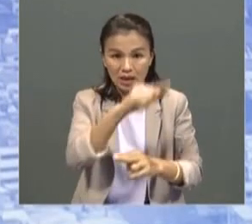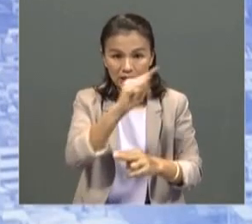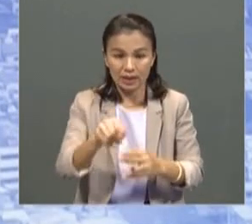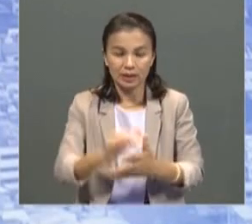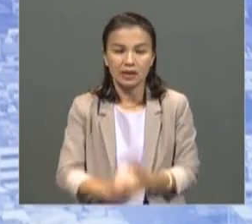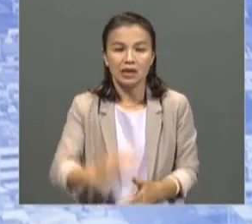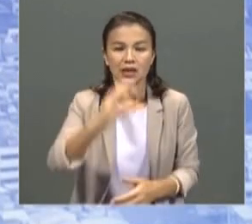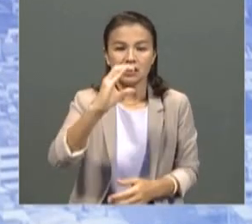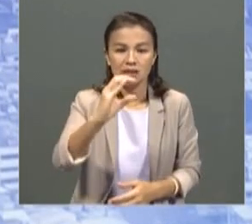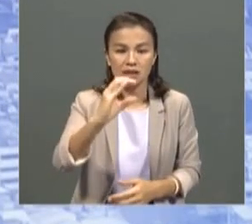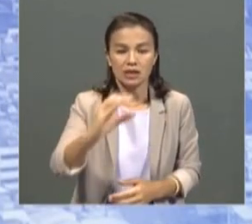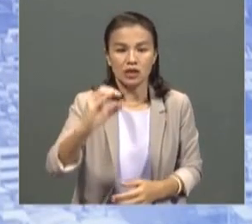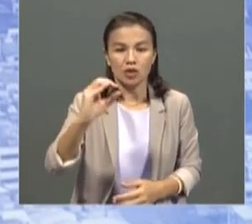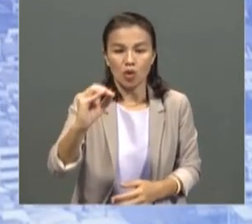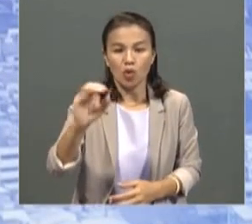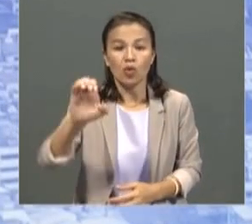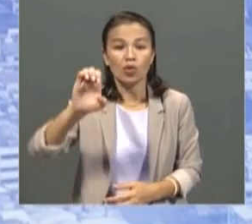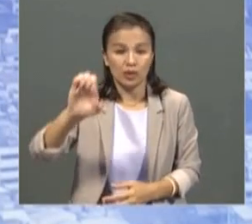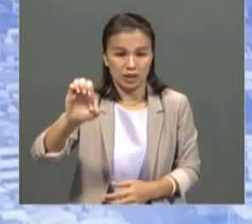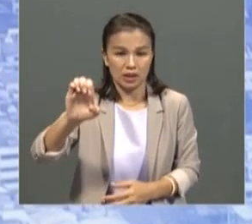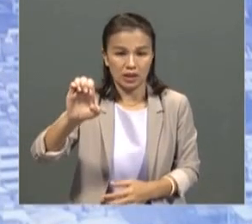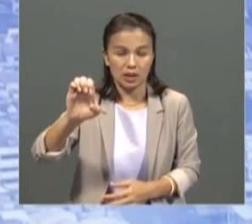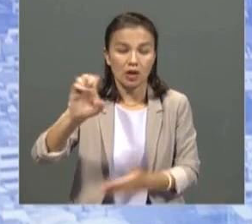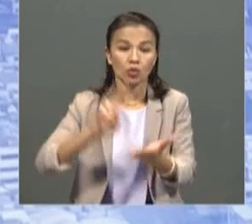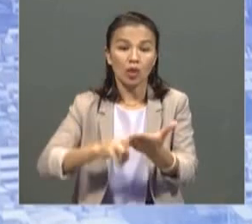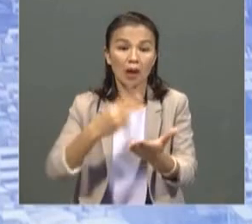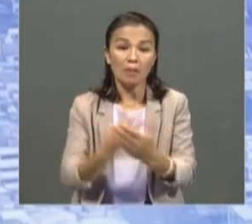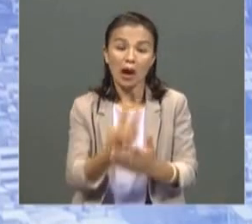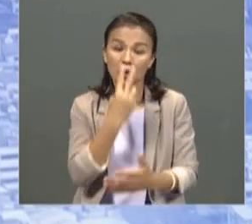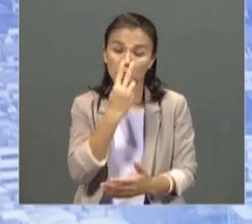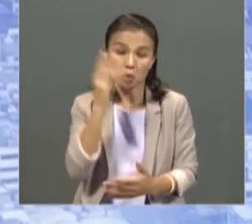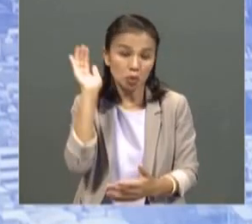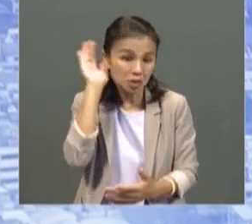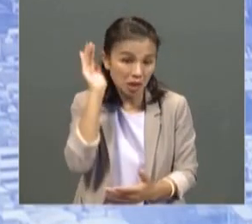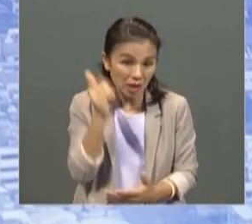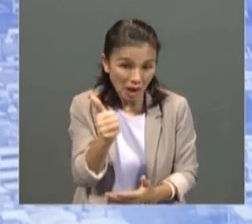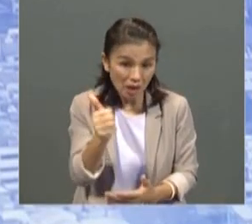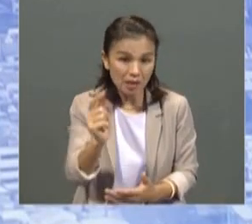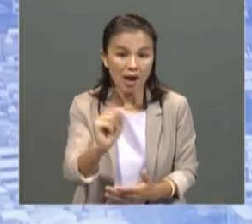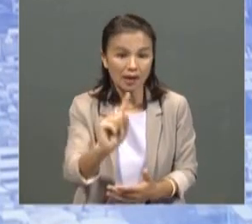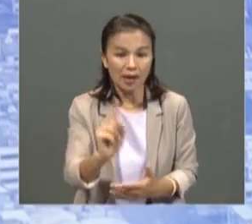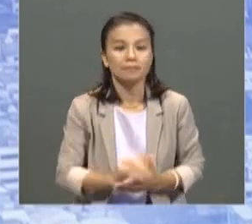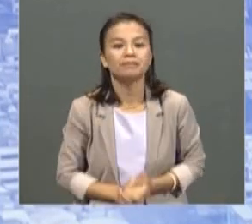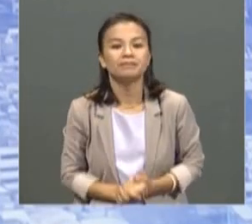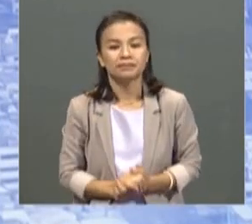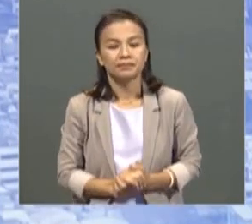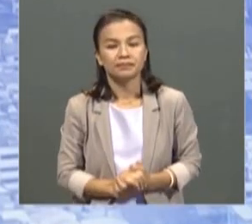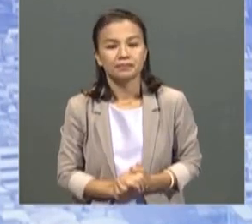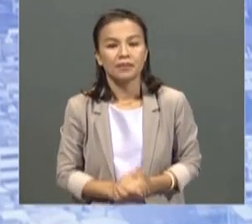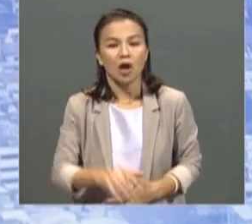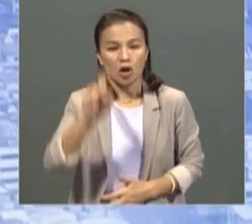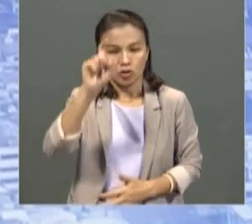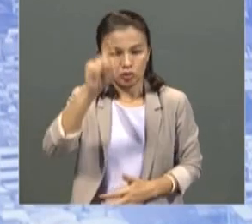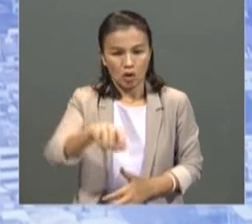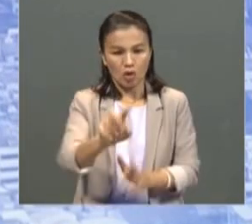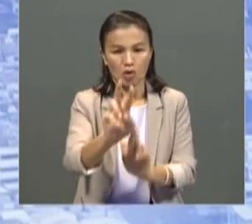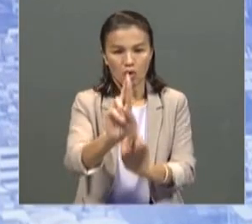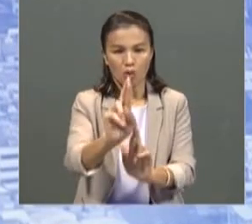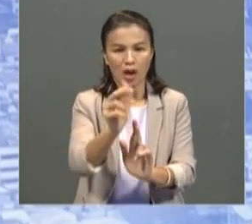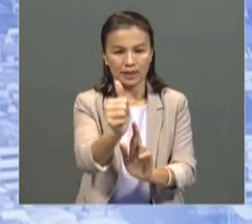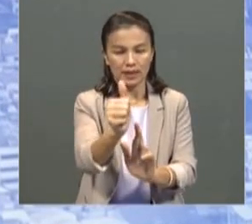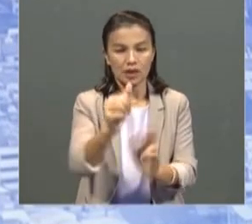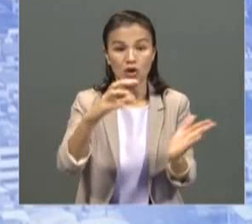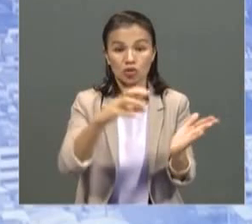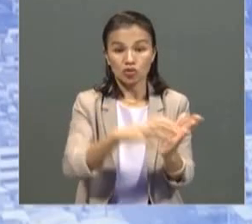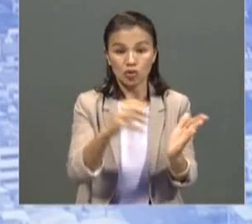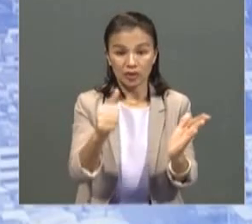พกูเสด็จเอาตัวเนี่ยเลยแต่จำมือรู้จะนอรู้ตัวเย่ดีสาวยาสานันเนี่ยปะเนาะยอกาโพมชิวเซซบีด